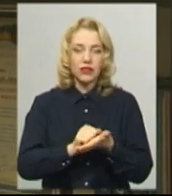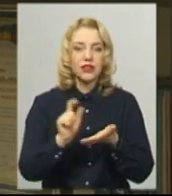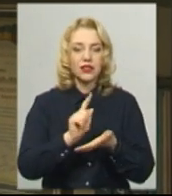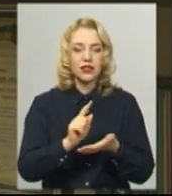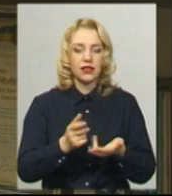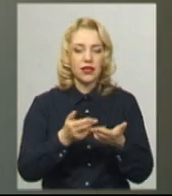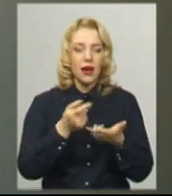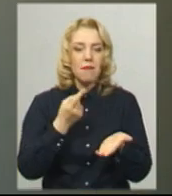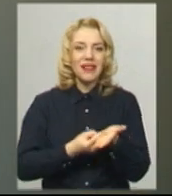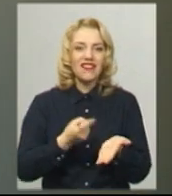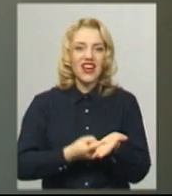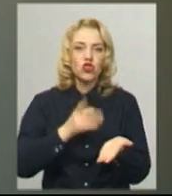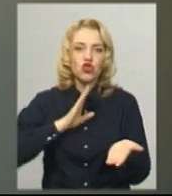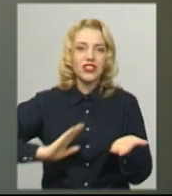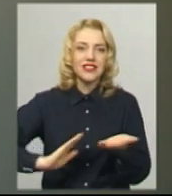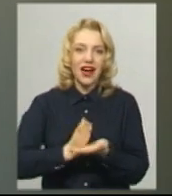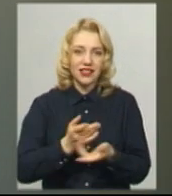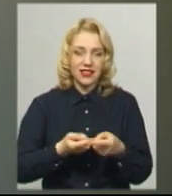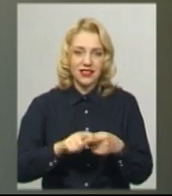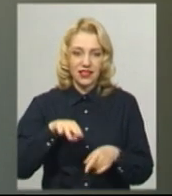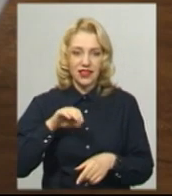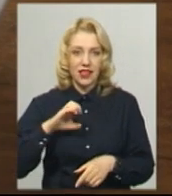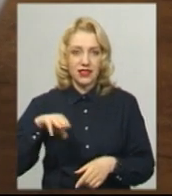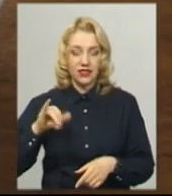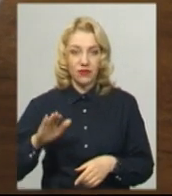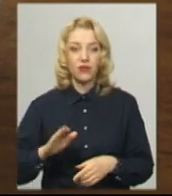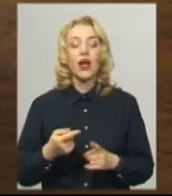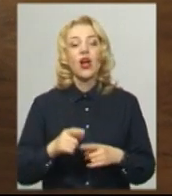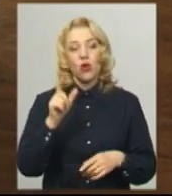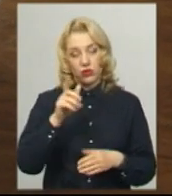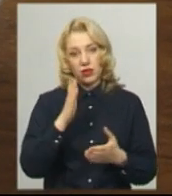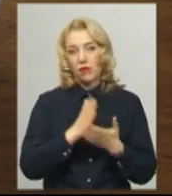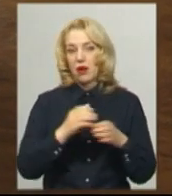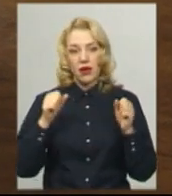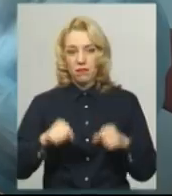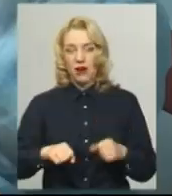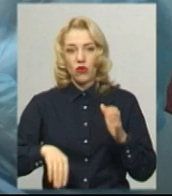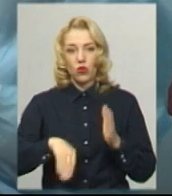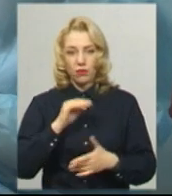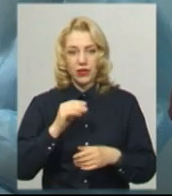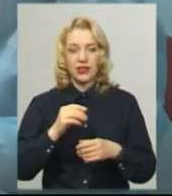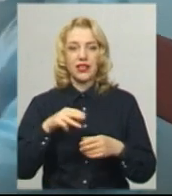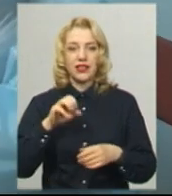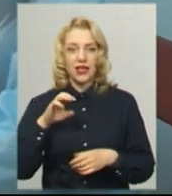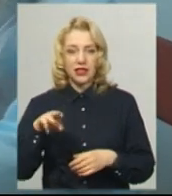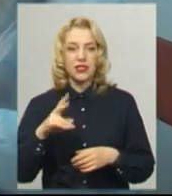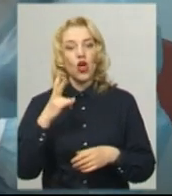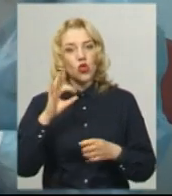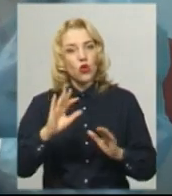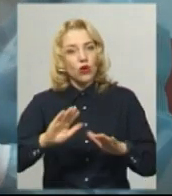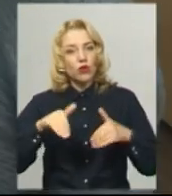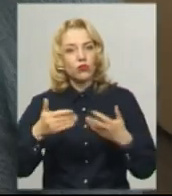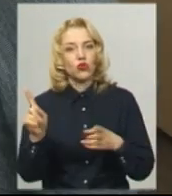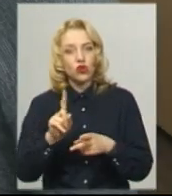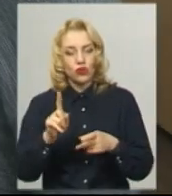якість даних тестів. Ігор Мілінчук додає, людина має право купити тест, та МОЗ України рекомендує, аби аналіз взяли спеціалісти. За